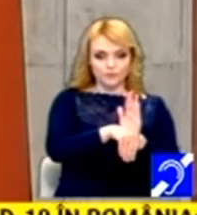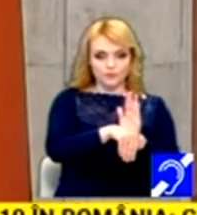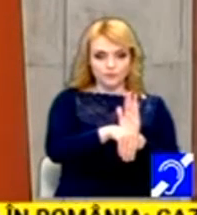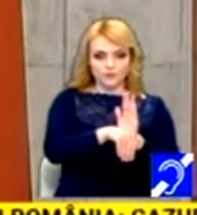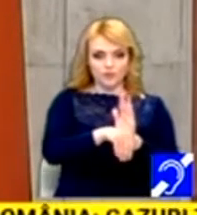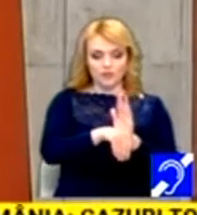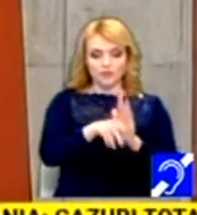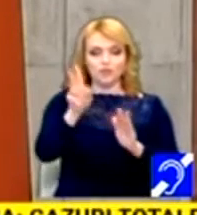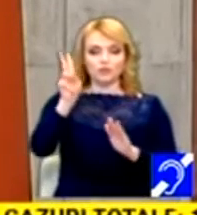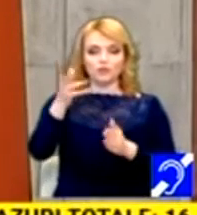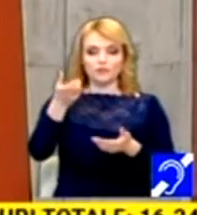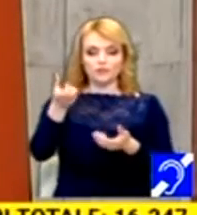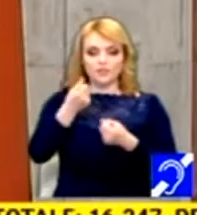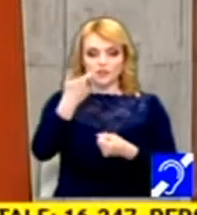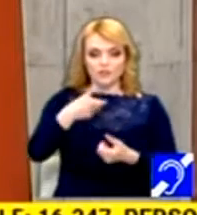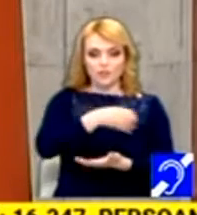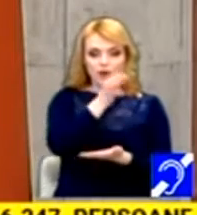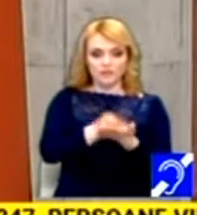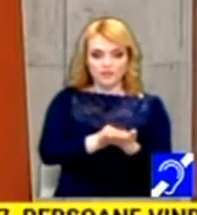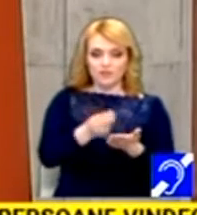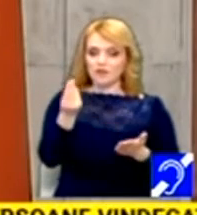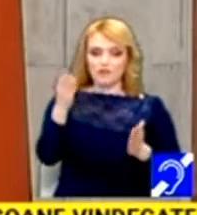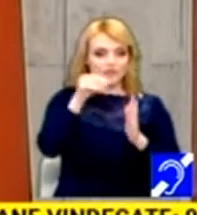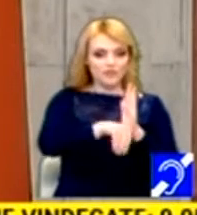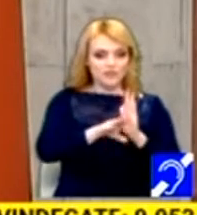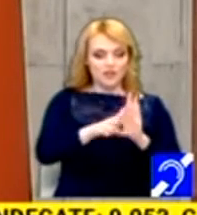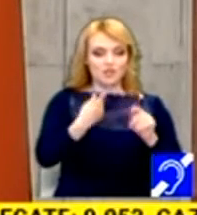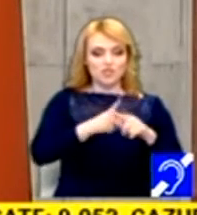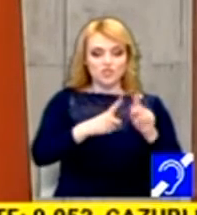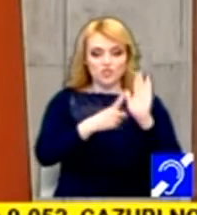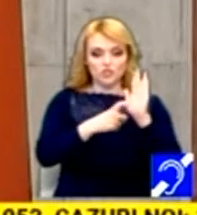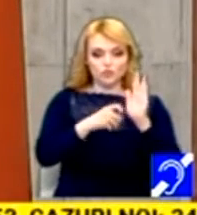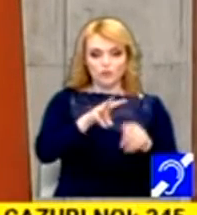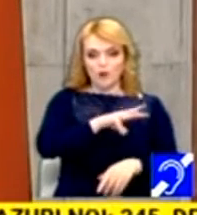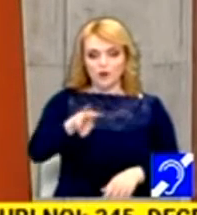din ceea ce și-a asumat responsabilitatea, nu a investit peste 66 de milioane de euro,